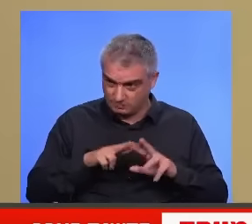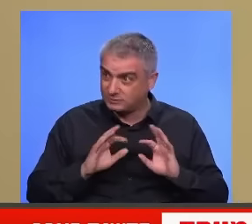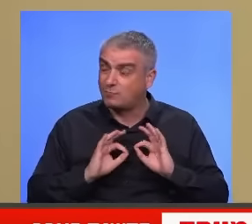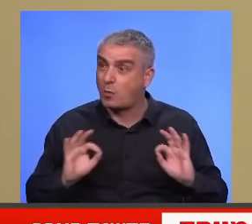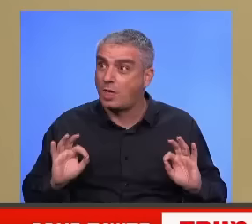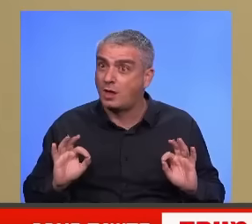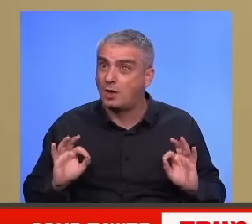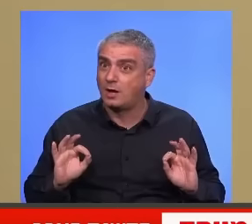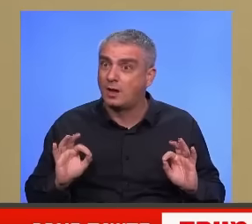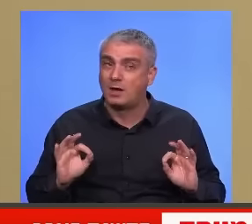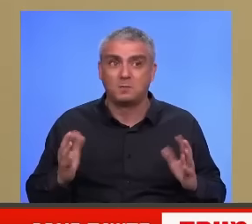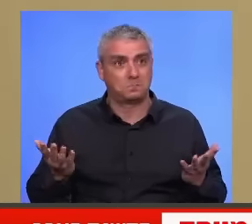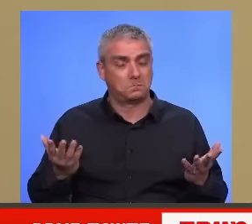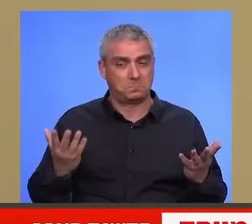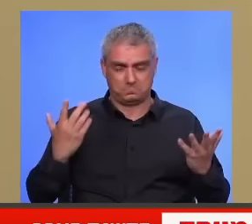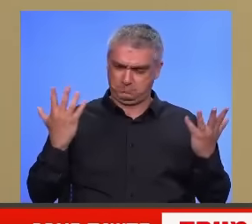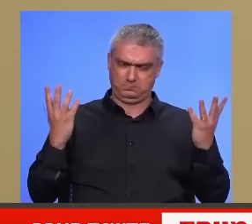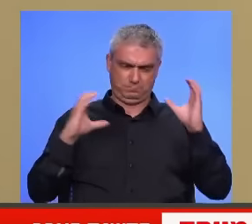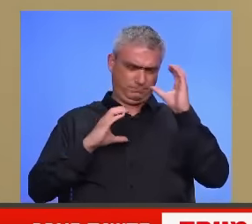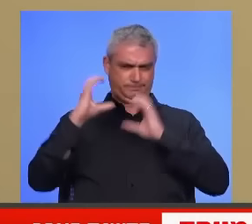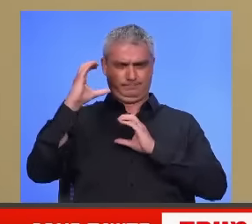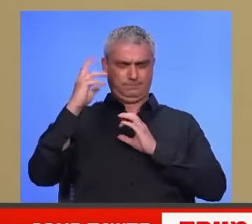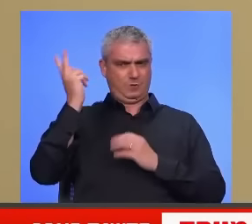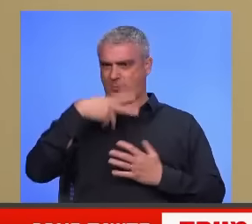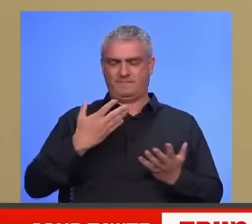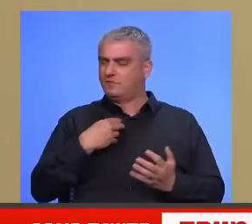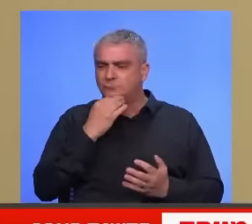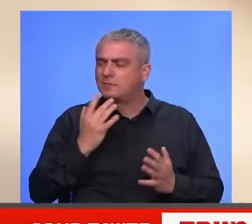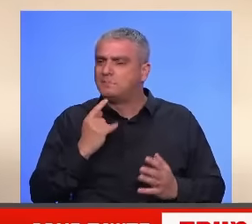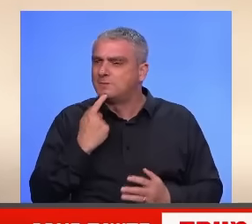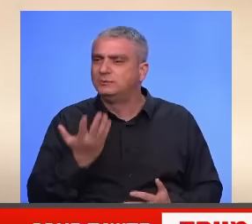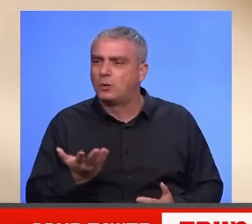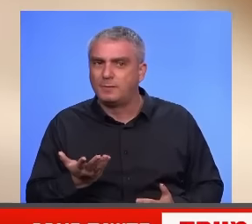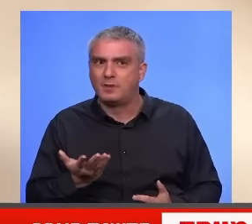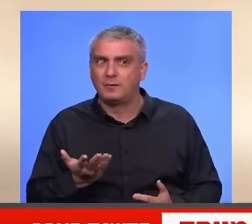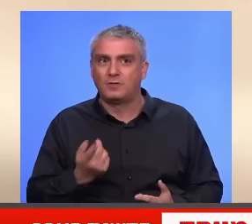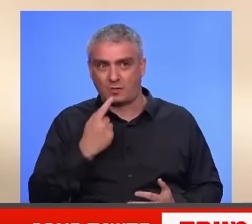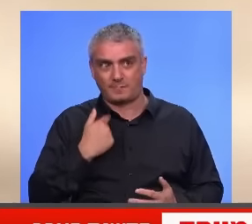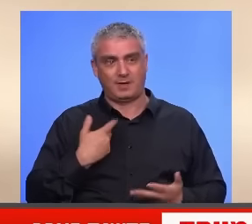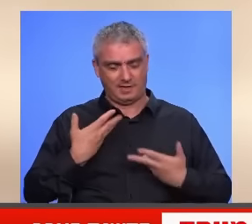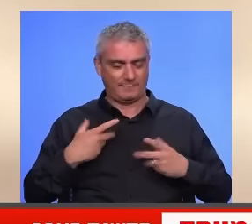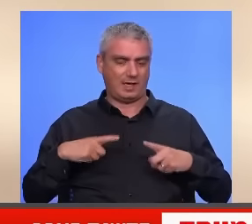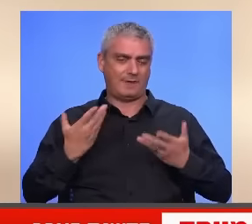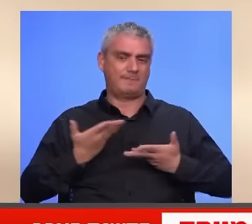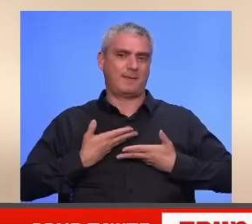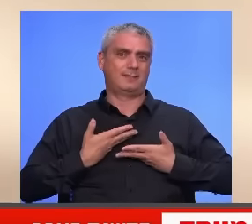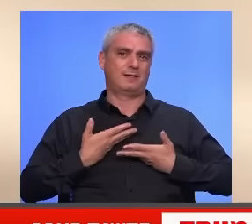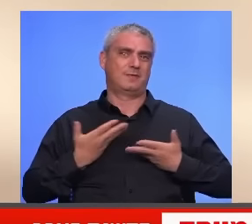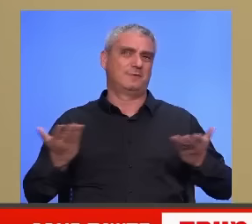והמצב מעולה, משהו פה לא הסתדר לי. ואז שאלתי, מה זאת אומרת? זה אמר לי, קיבלתי את החיים שלי